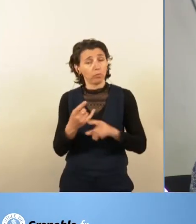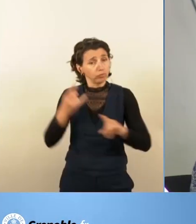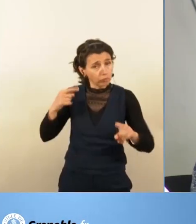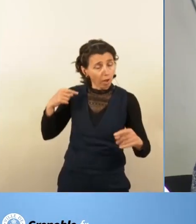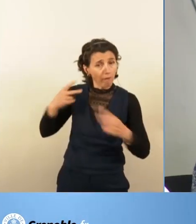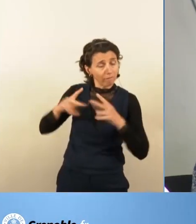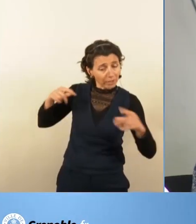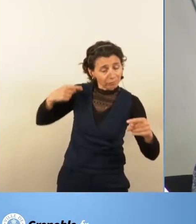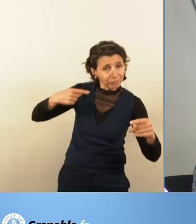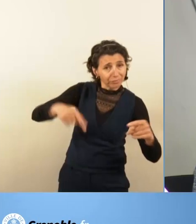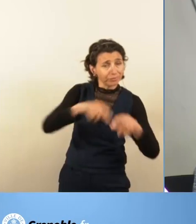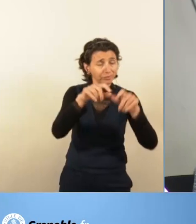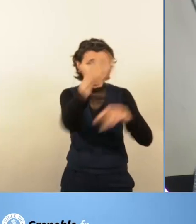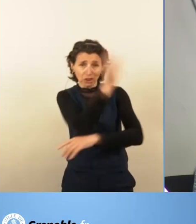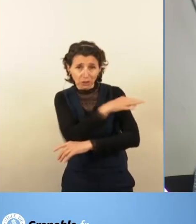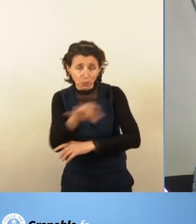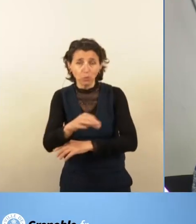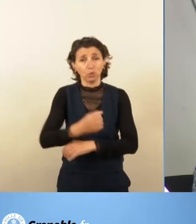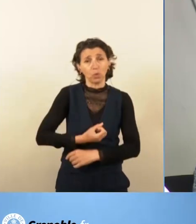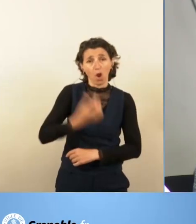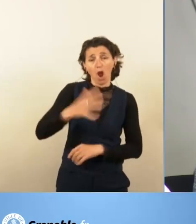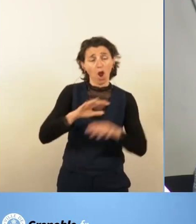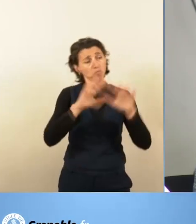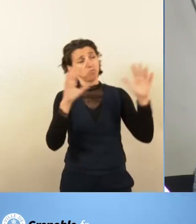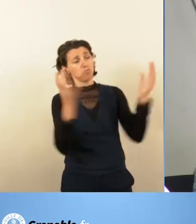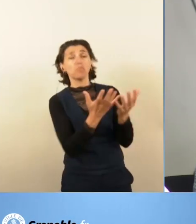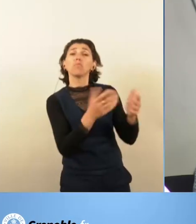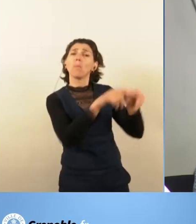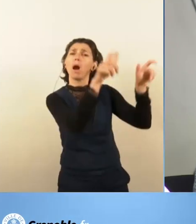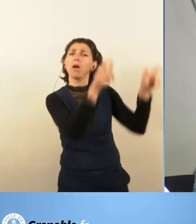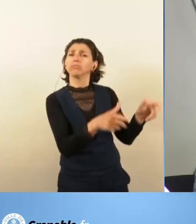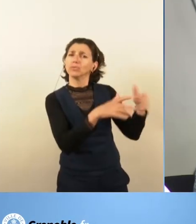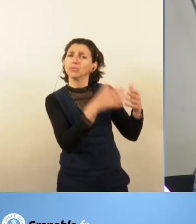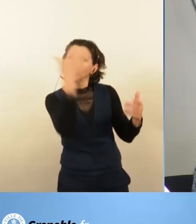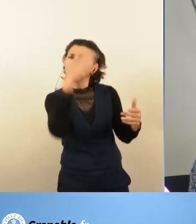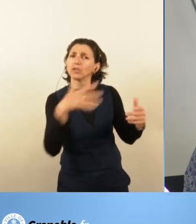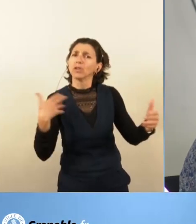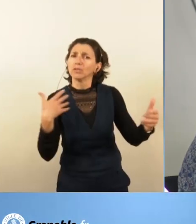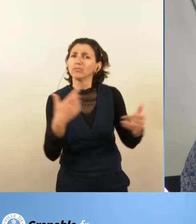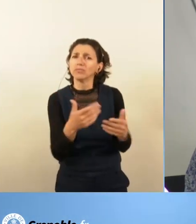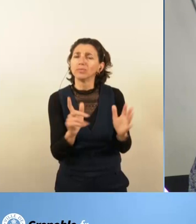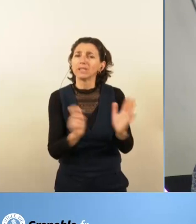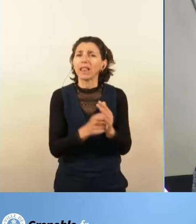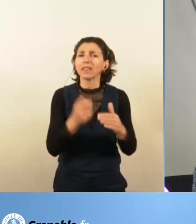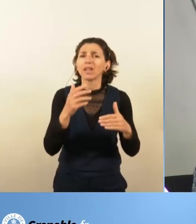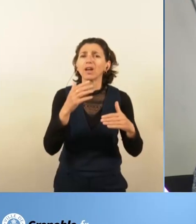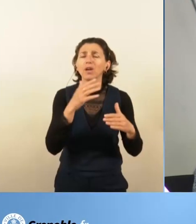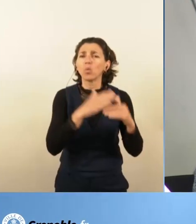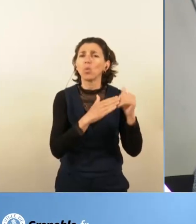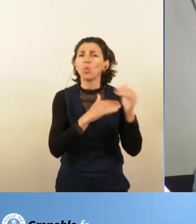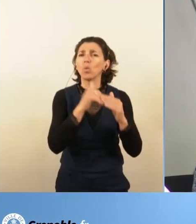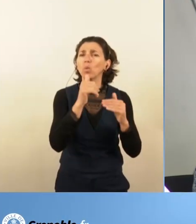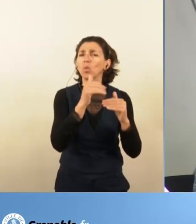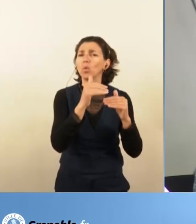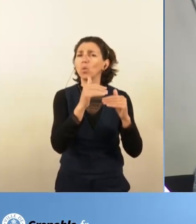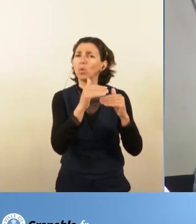d'ensemble de de ce bâtiment qui a été comme chacun de ces construit à